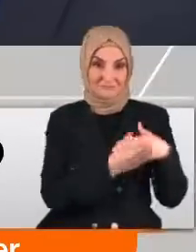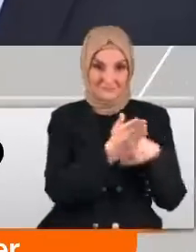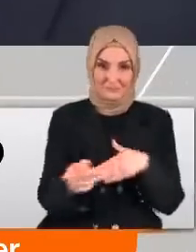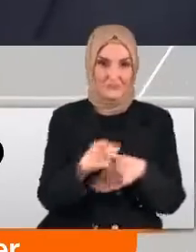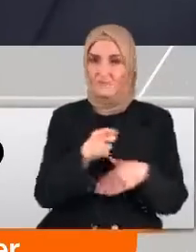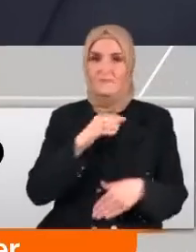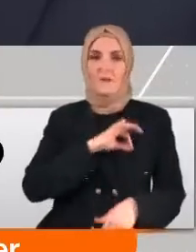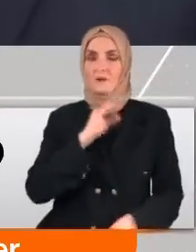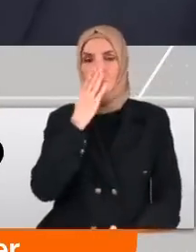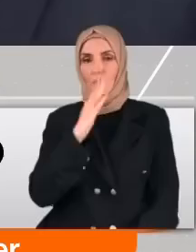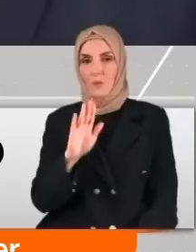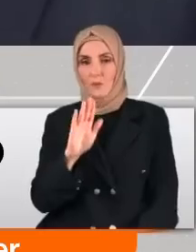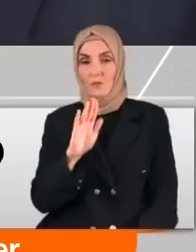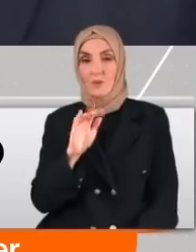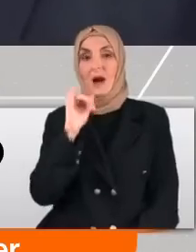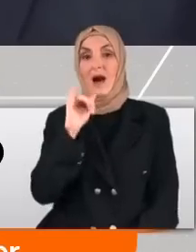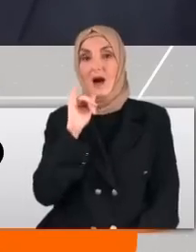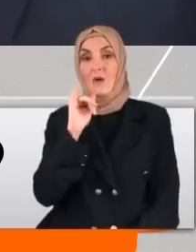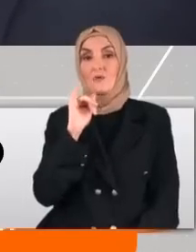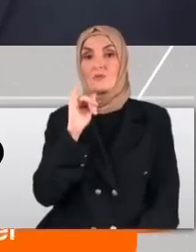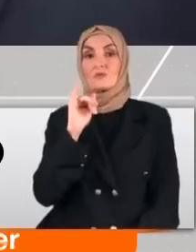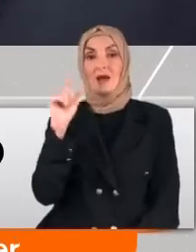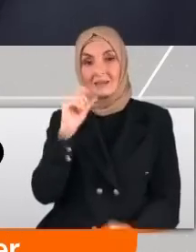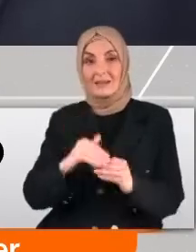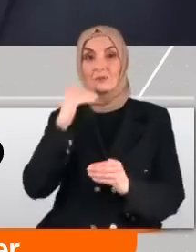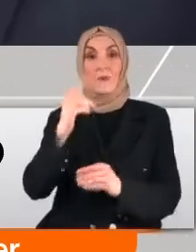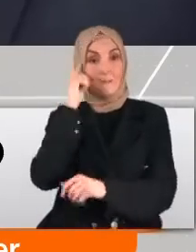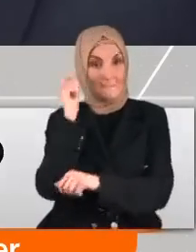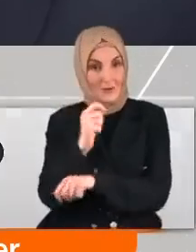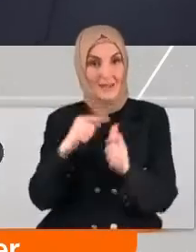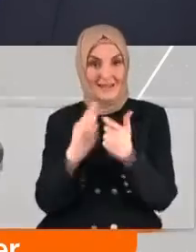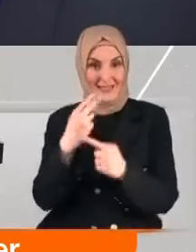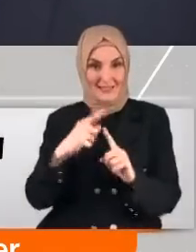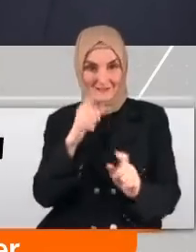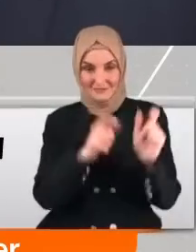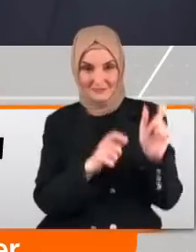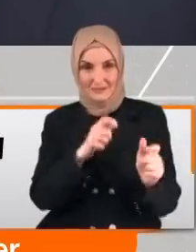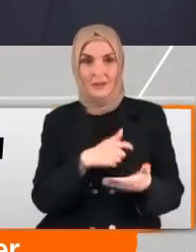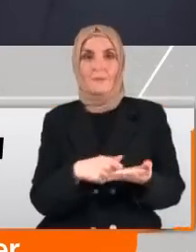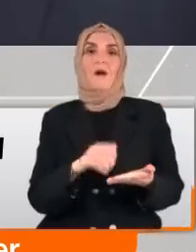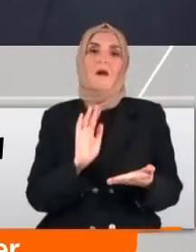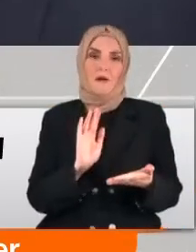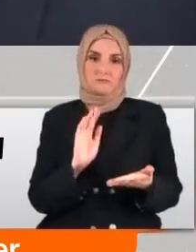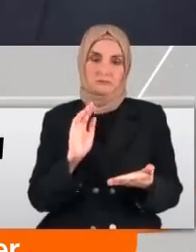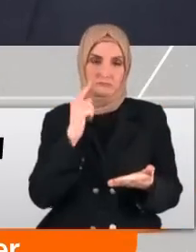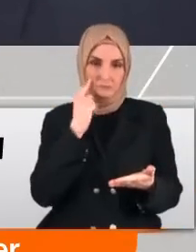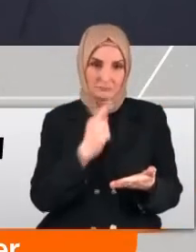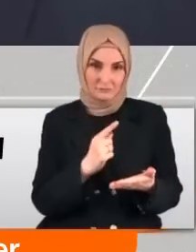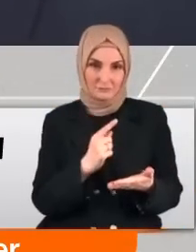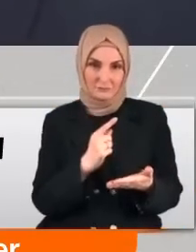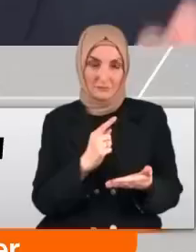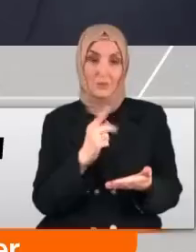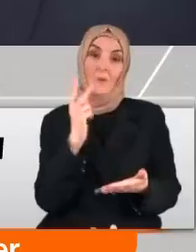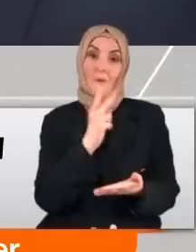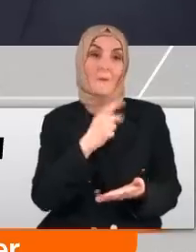olmayacak. Ağustos'tan sonra başvuran EYT'lilerin ise henüz maaşları olmadığı için onların maaşlarının hesabında